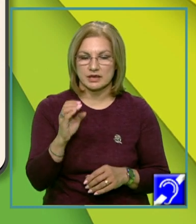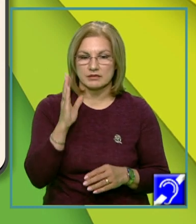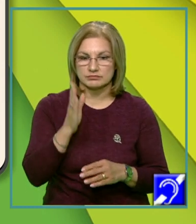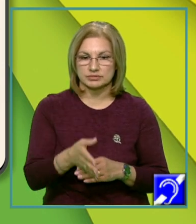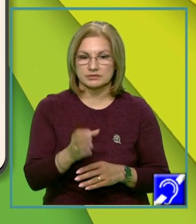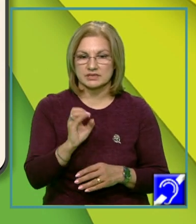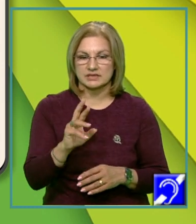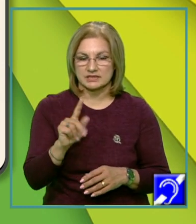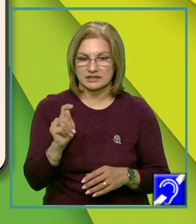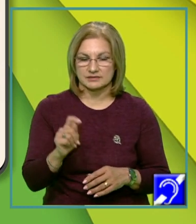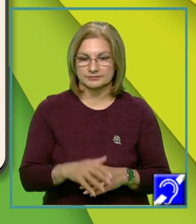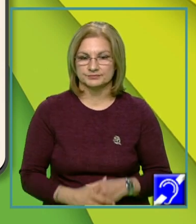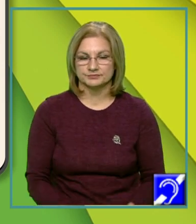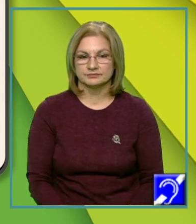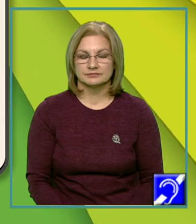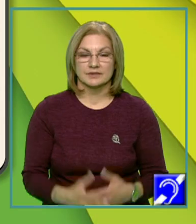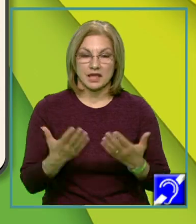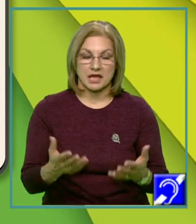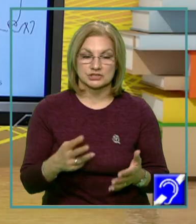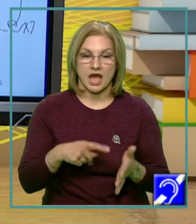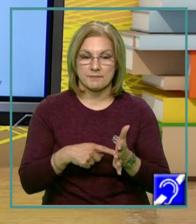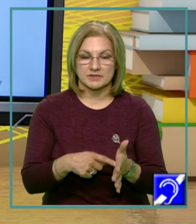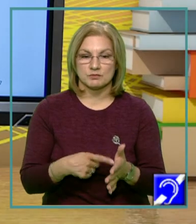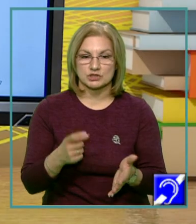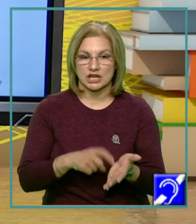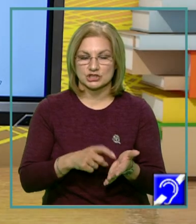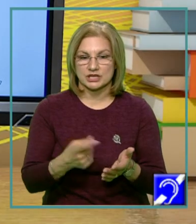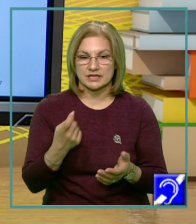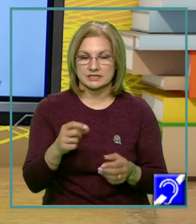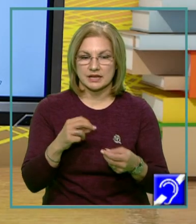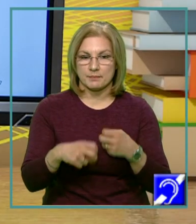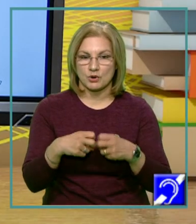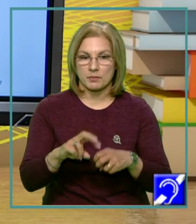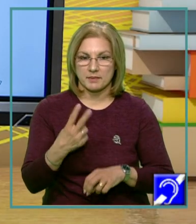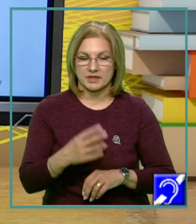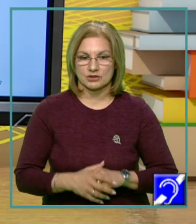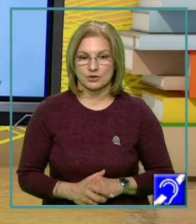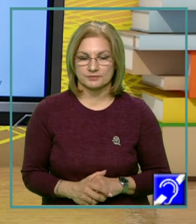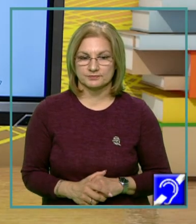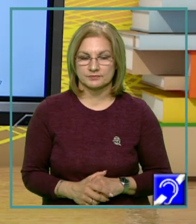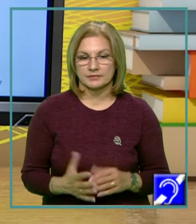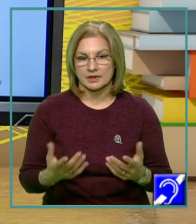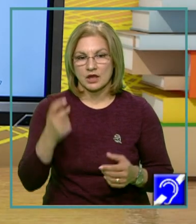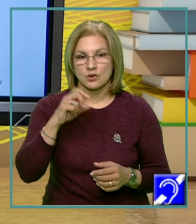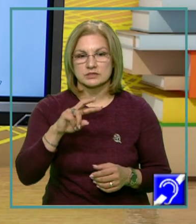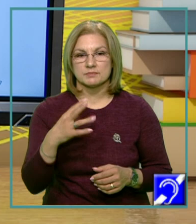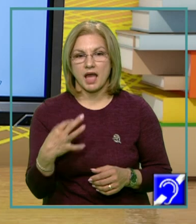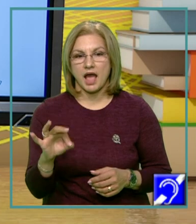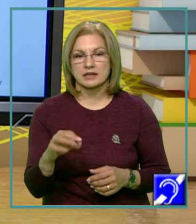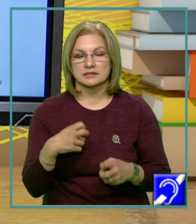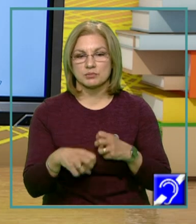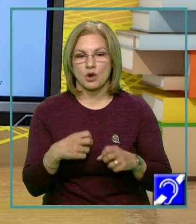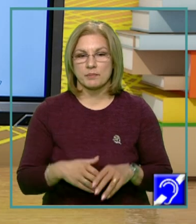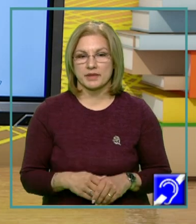târât cu aceasta am demonstrat cerințele problemei doi Considerăm o altă problemă